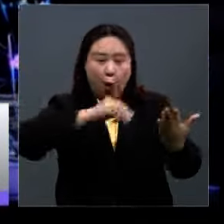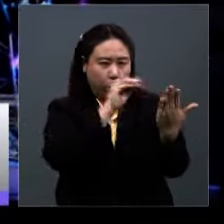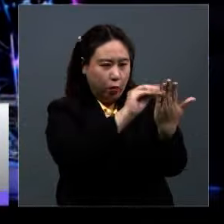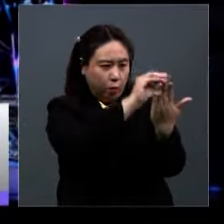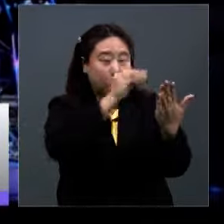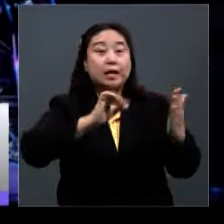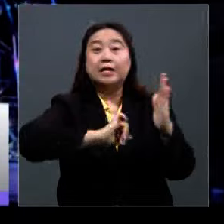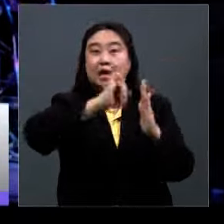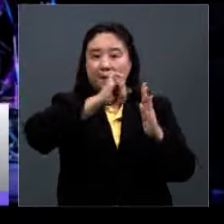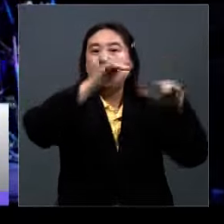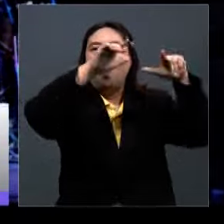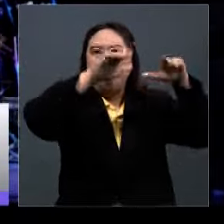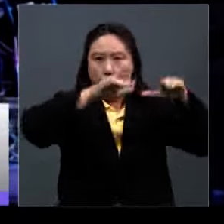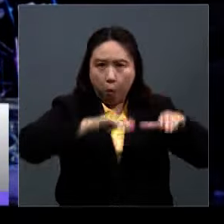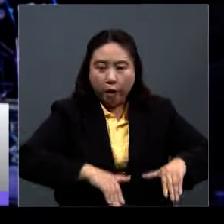าก